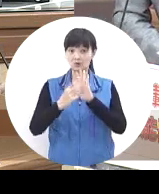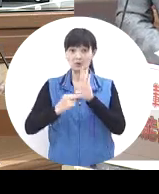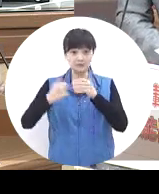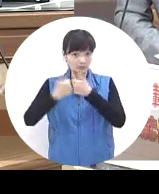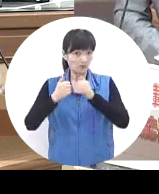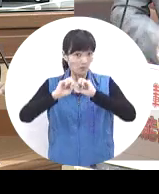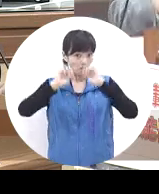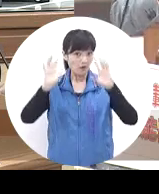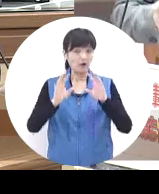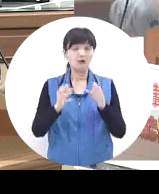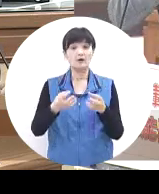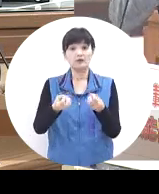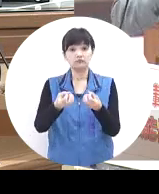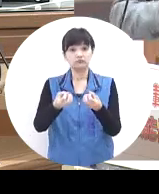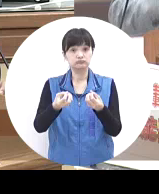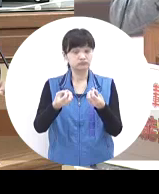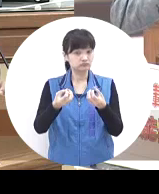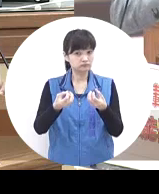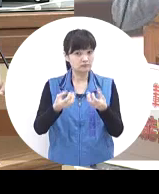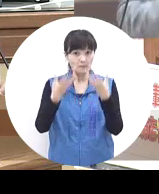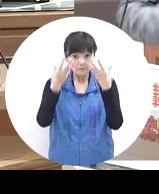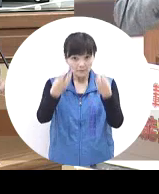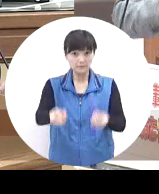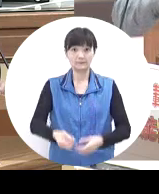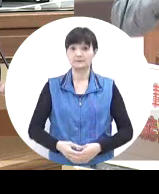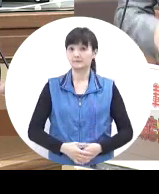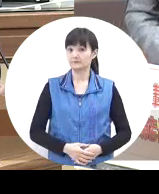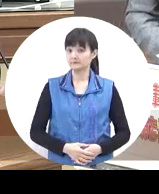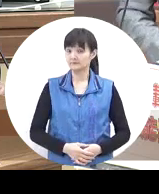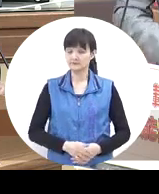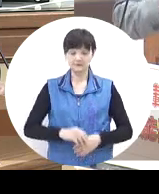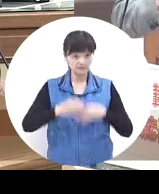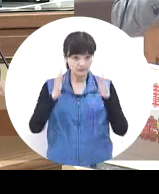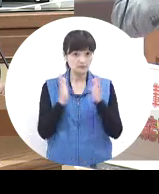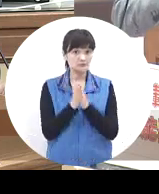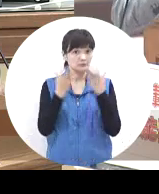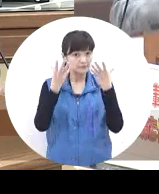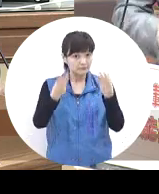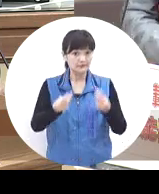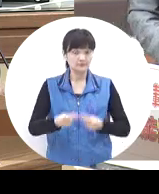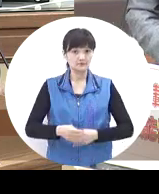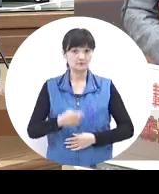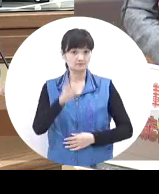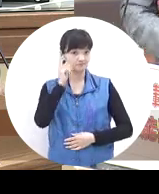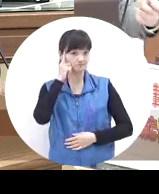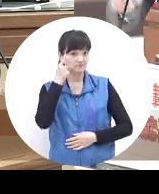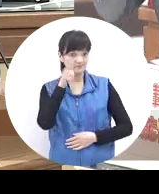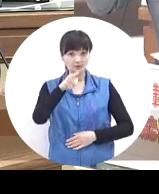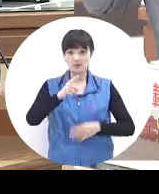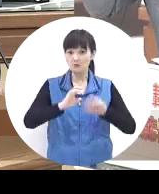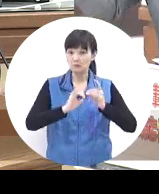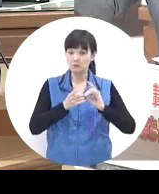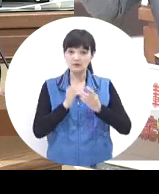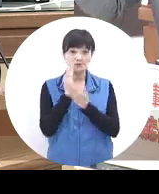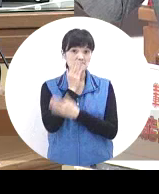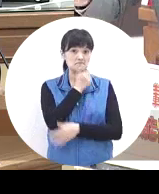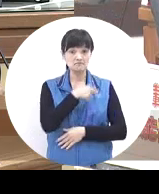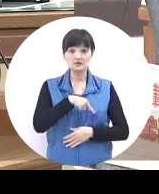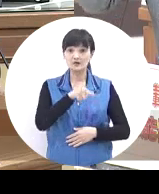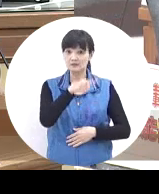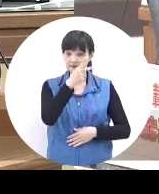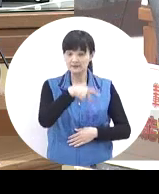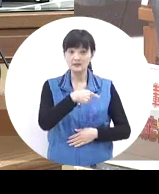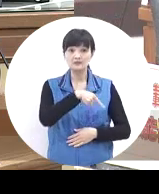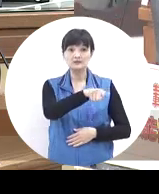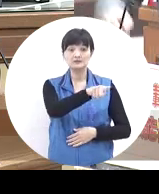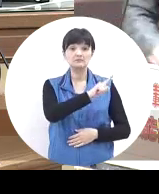知道吗？完全没有到地方来开说明会，完全都没有。你们是采用各个急迫的方式，而且是到议员的服务处，就是